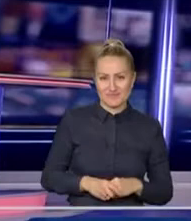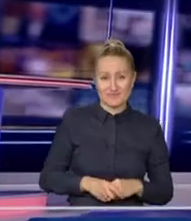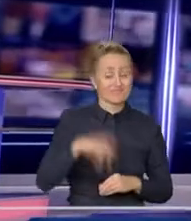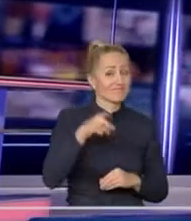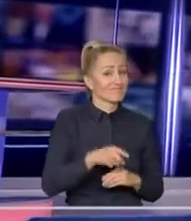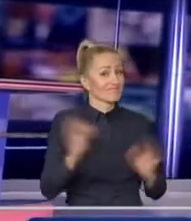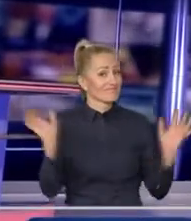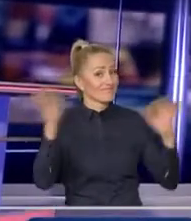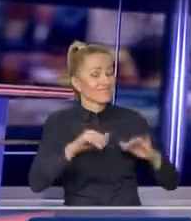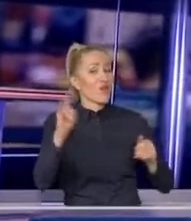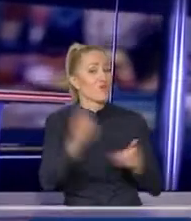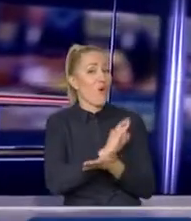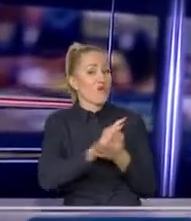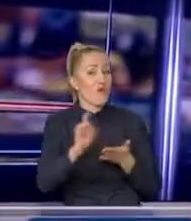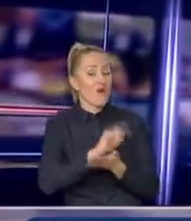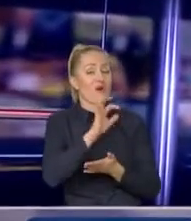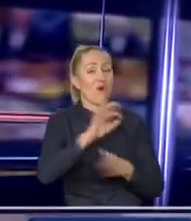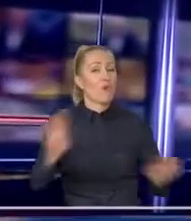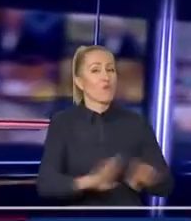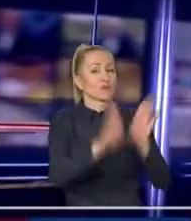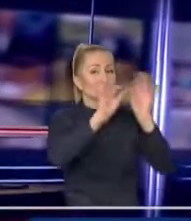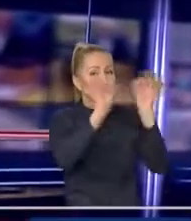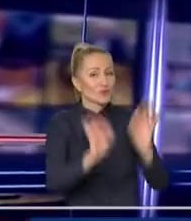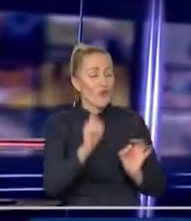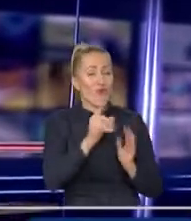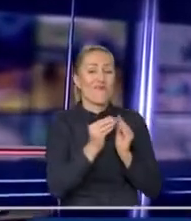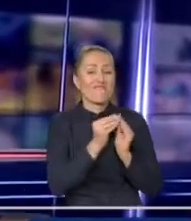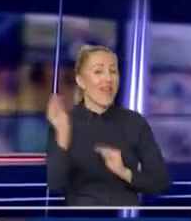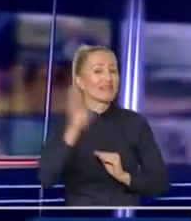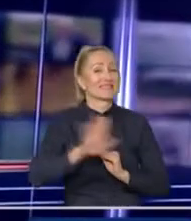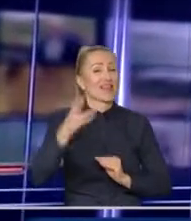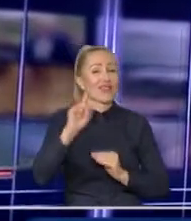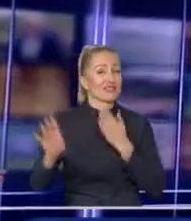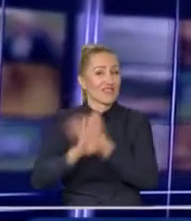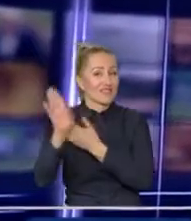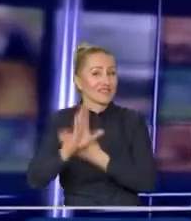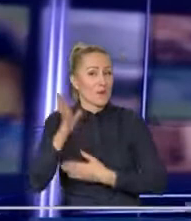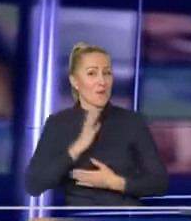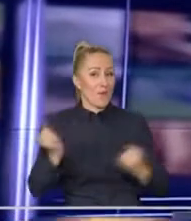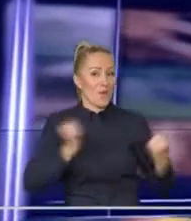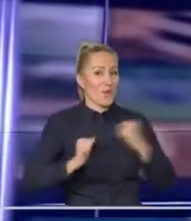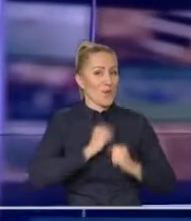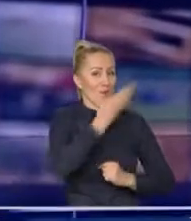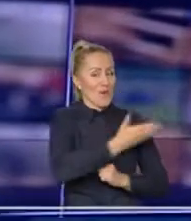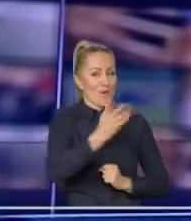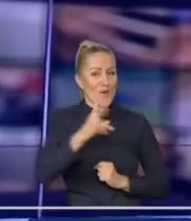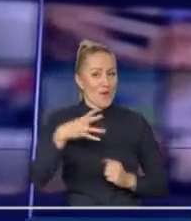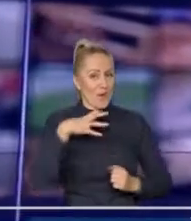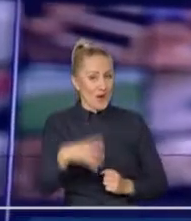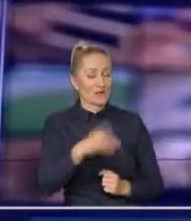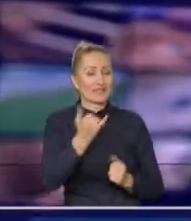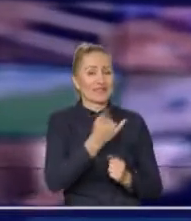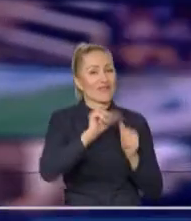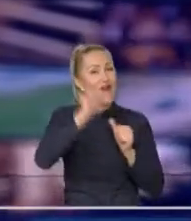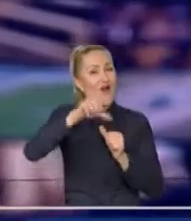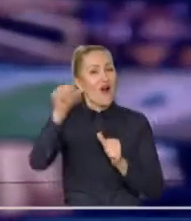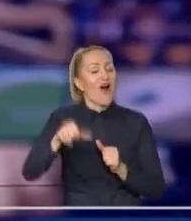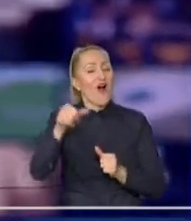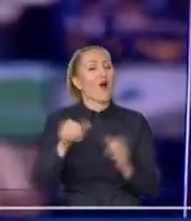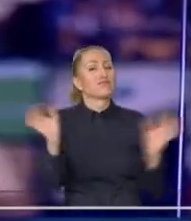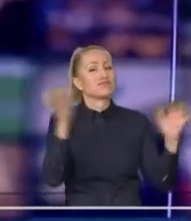w nowojorskim Metropolitalnym Muzeum Sztuki, bardziej od manekinów na wystawie, wystrojeni są goście. Doroczna gala Met w tym